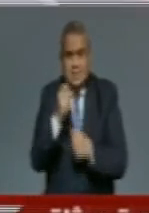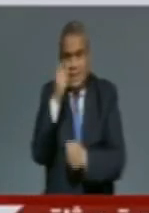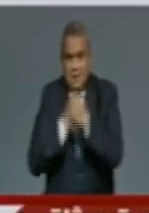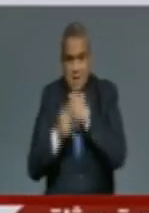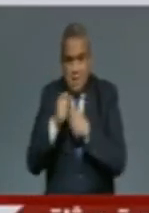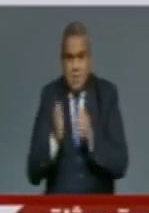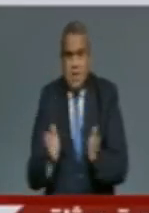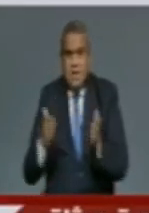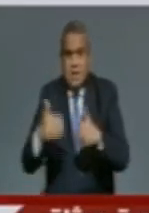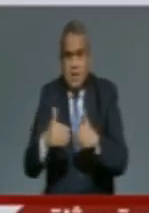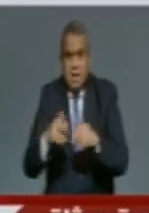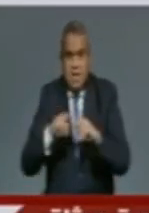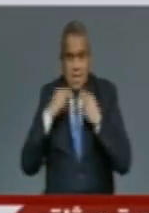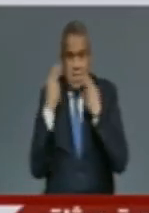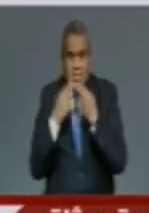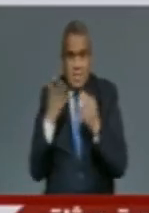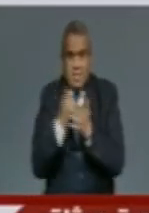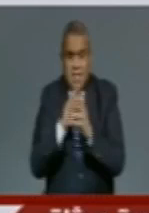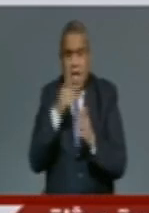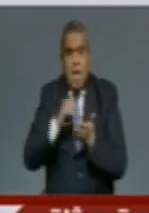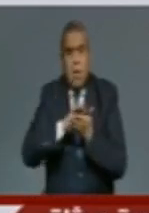الدولي وتعليق أو إلغاء